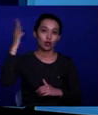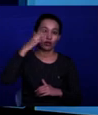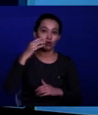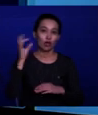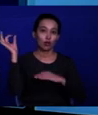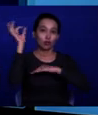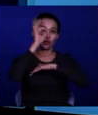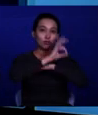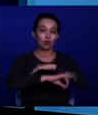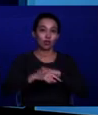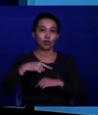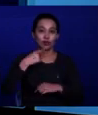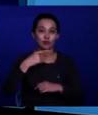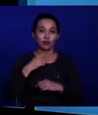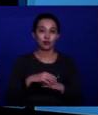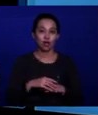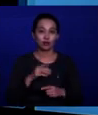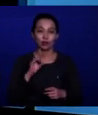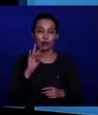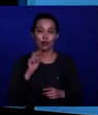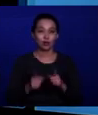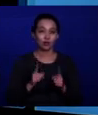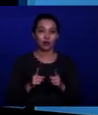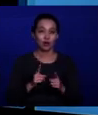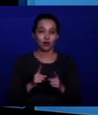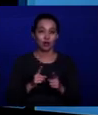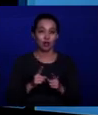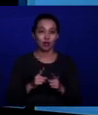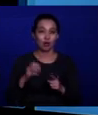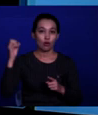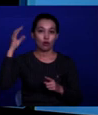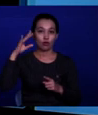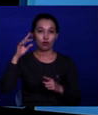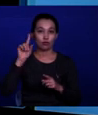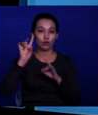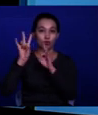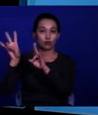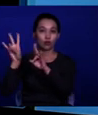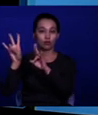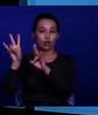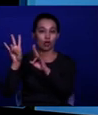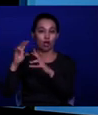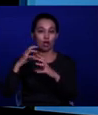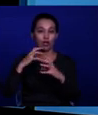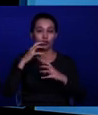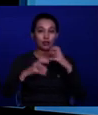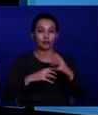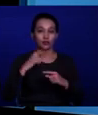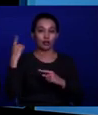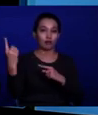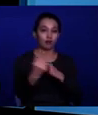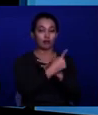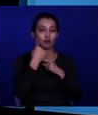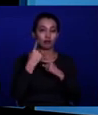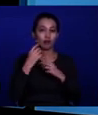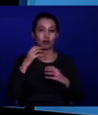quyosh botadi deymiz. Aslida quyosh bir joyda turadi. Yer shari esa aylanadi.